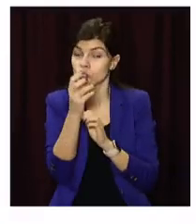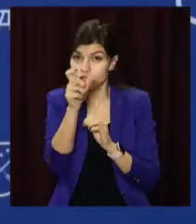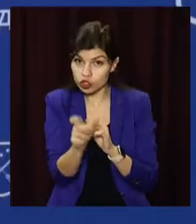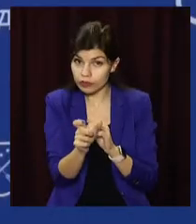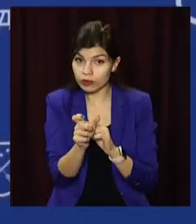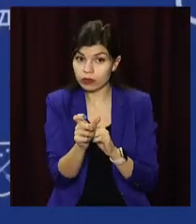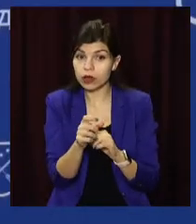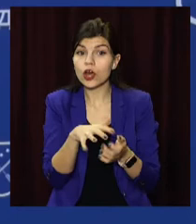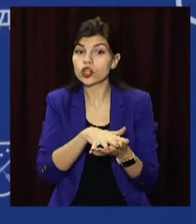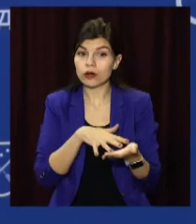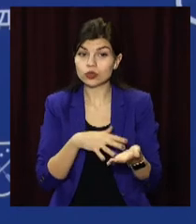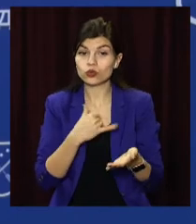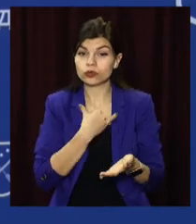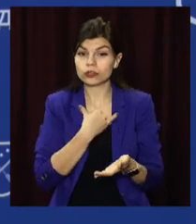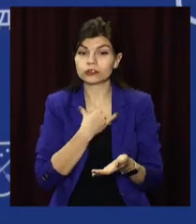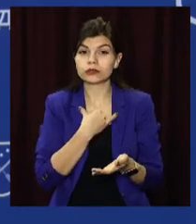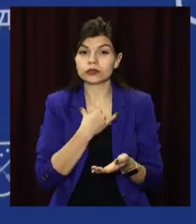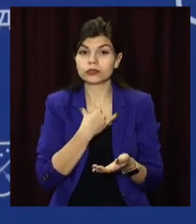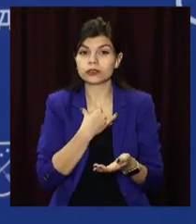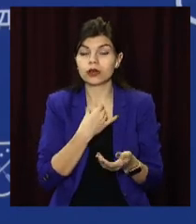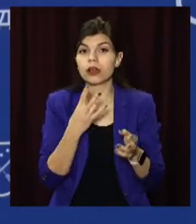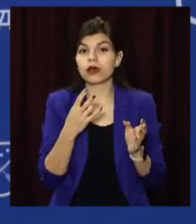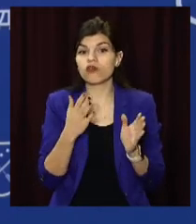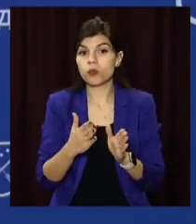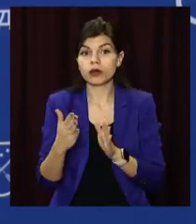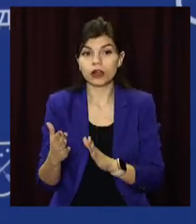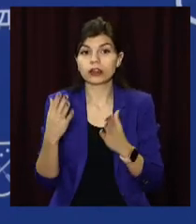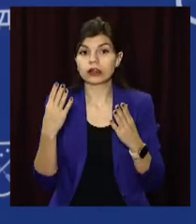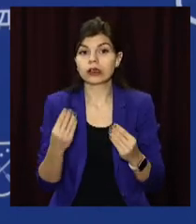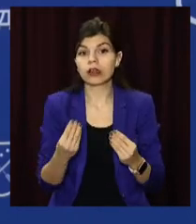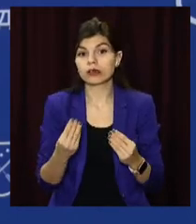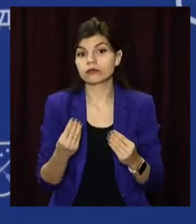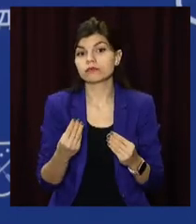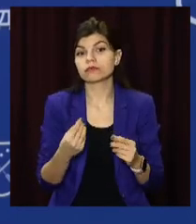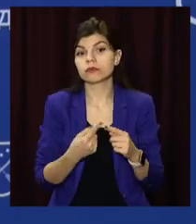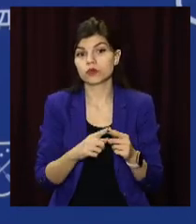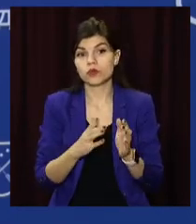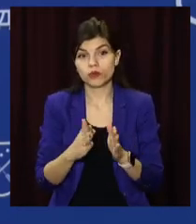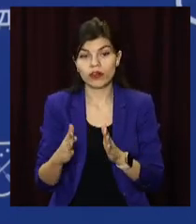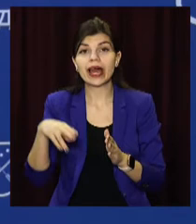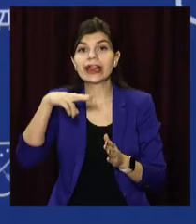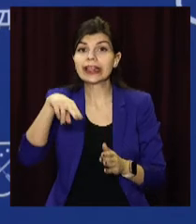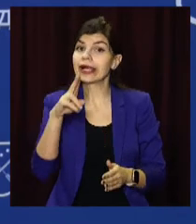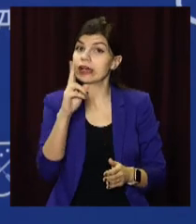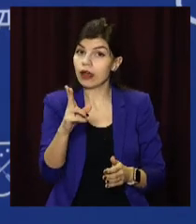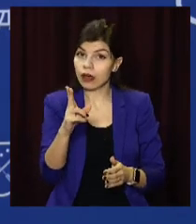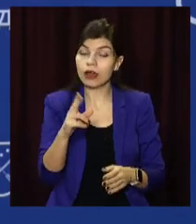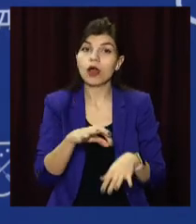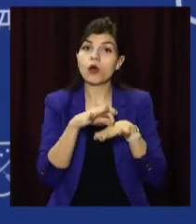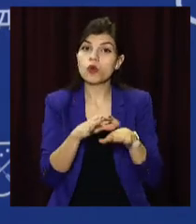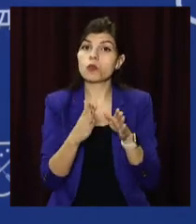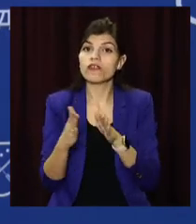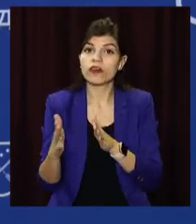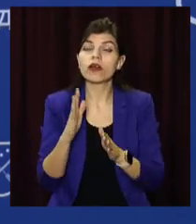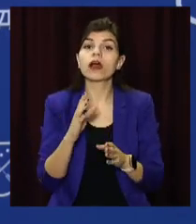человек. Дальше у нас на порядке денному это наведение порядка в ДК, наведение